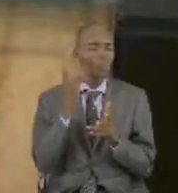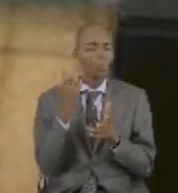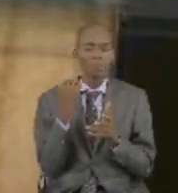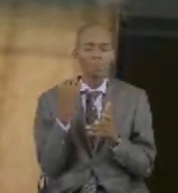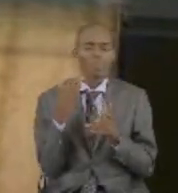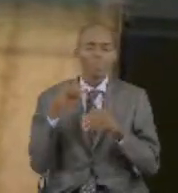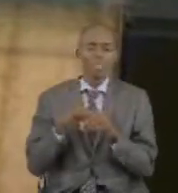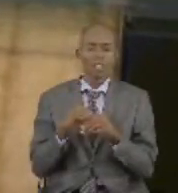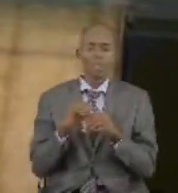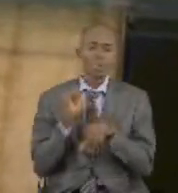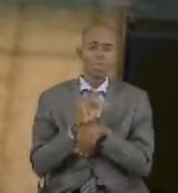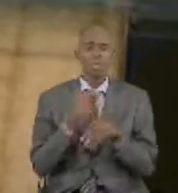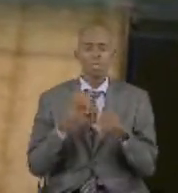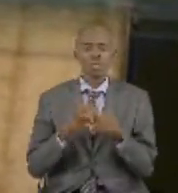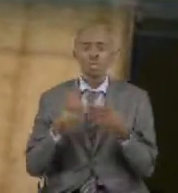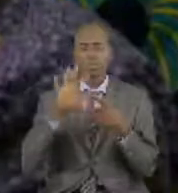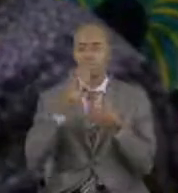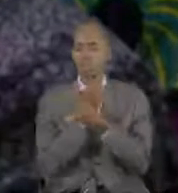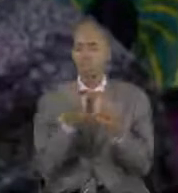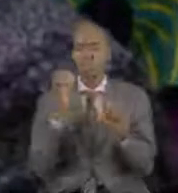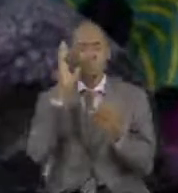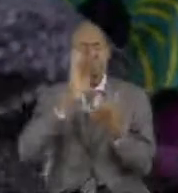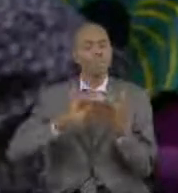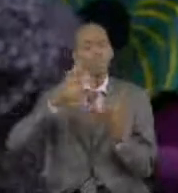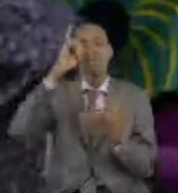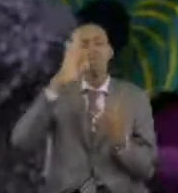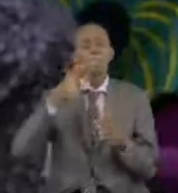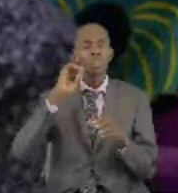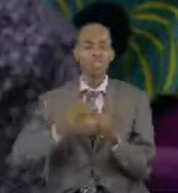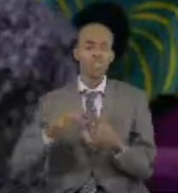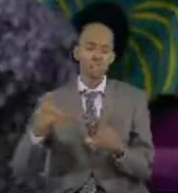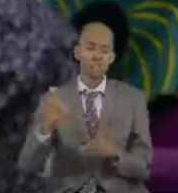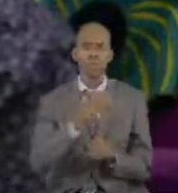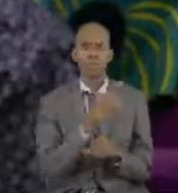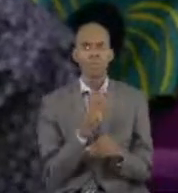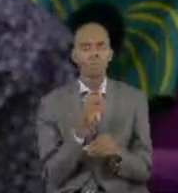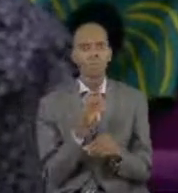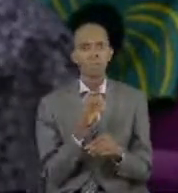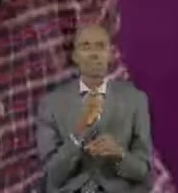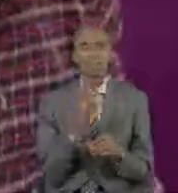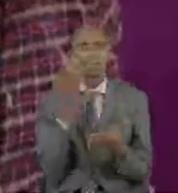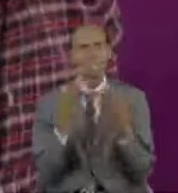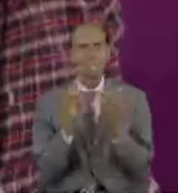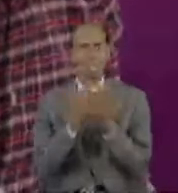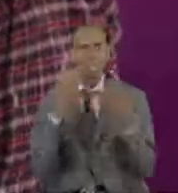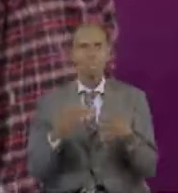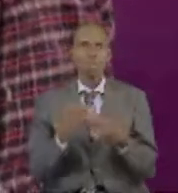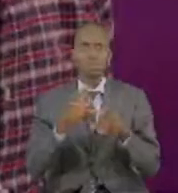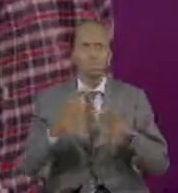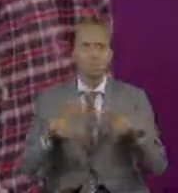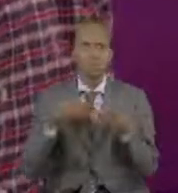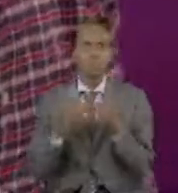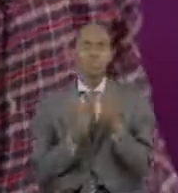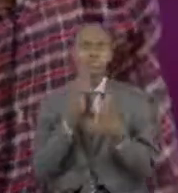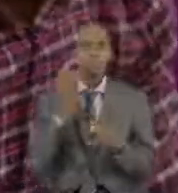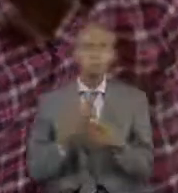pour ton salut, ils vont glorifier Dieu à ton sujet. Je prie que cela se passe dans ta vie.